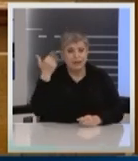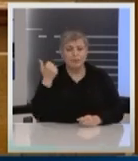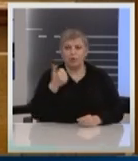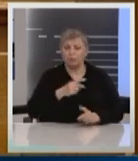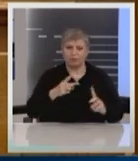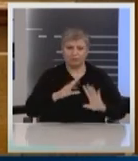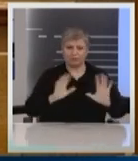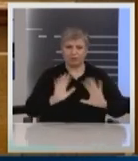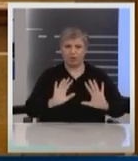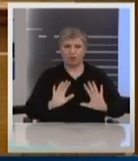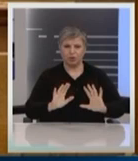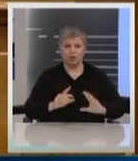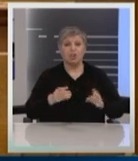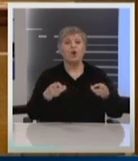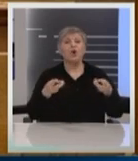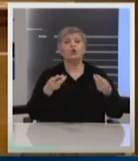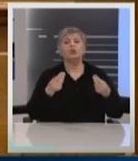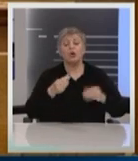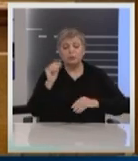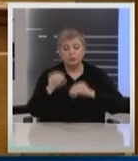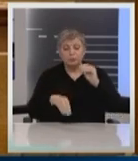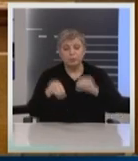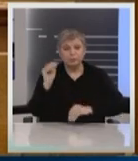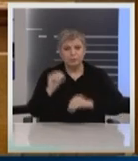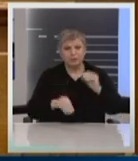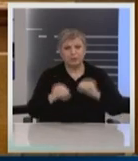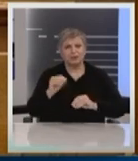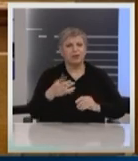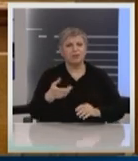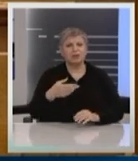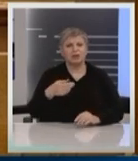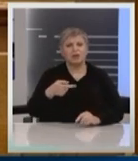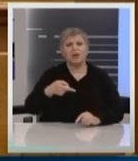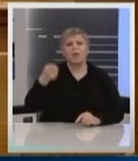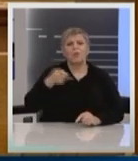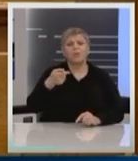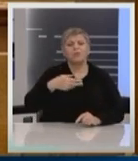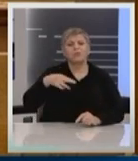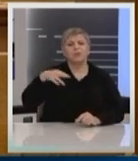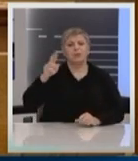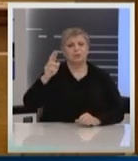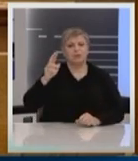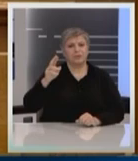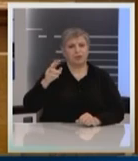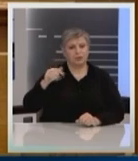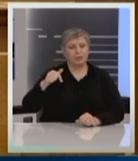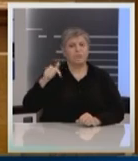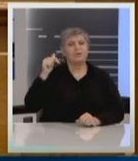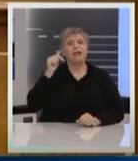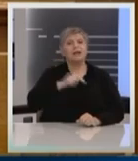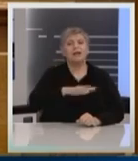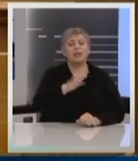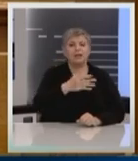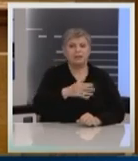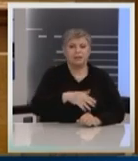ψηφίστηκε. Υπήρχε μια πλειοψηφία, ένα κόμμα της κυβερνητικής πλειοψηφίας δεν ψήφισε,